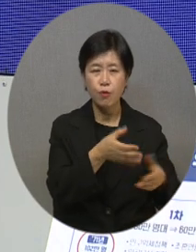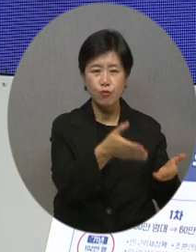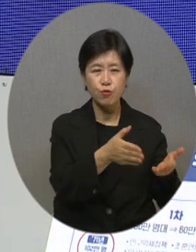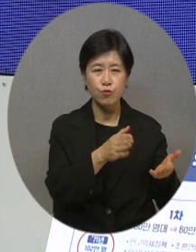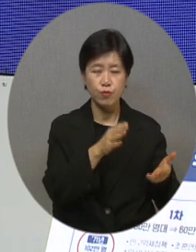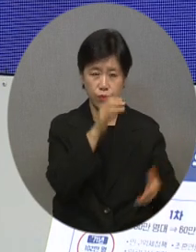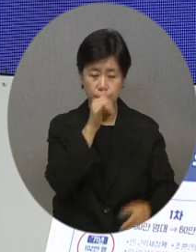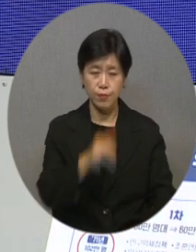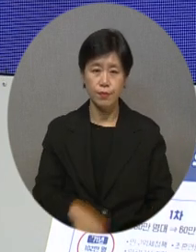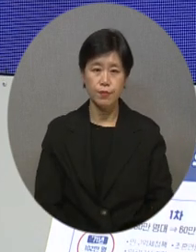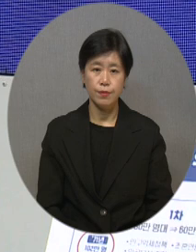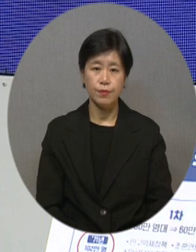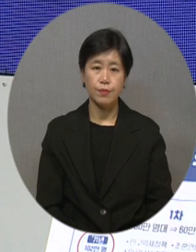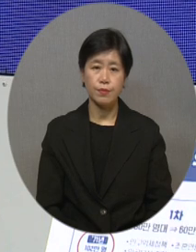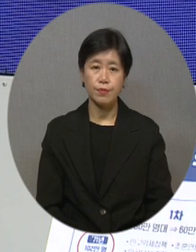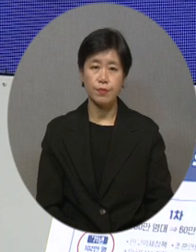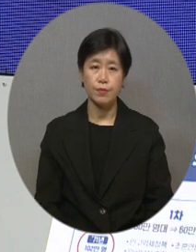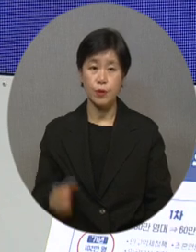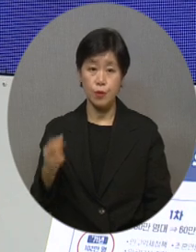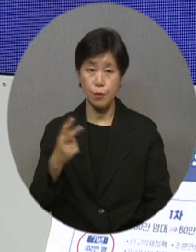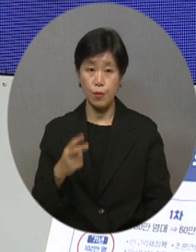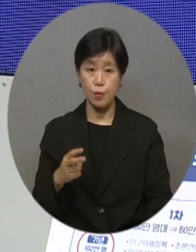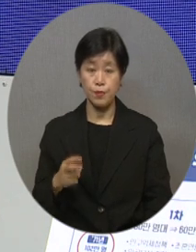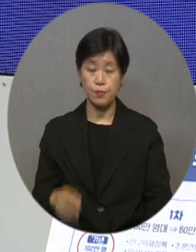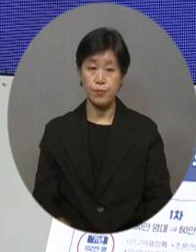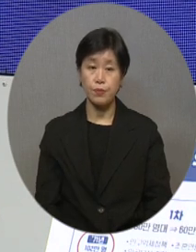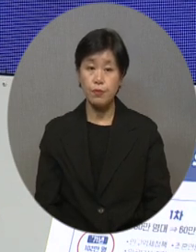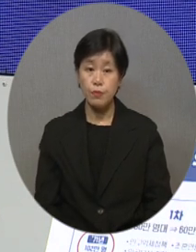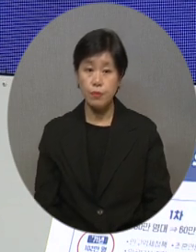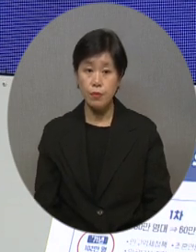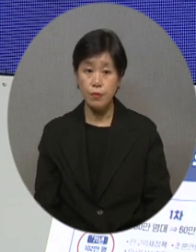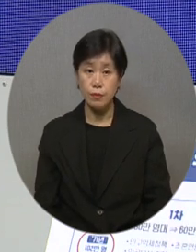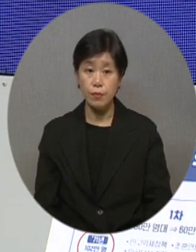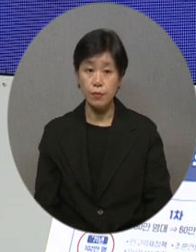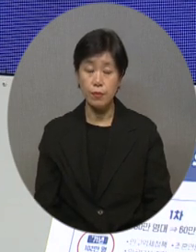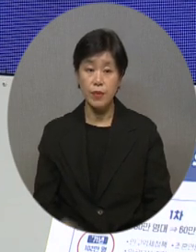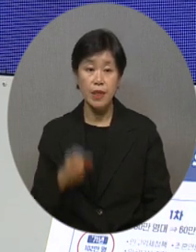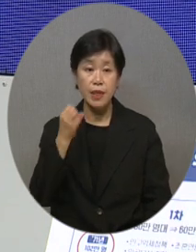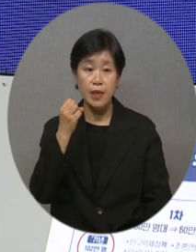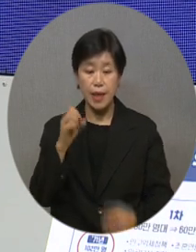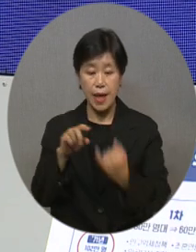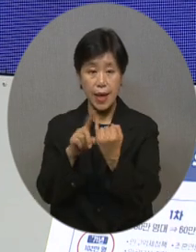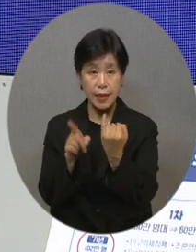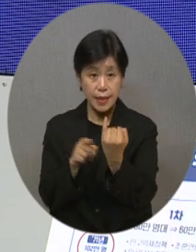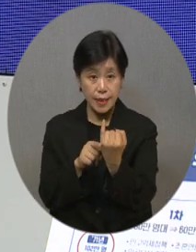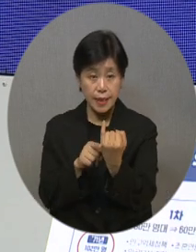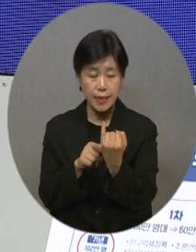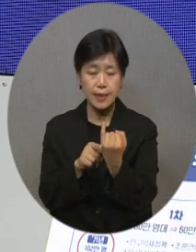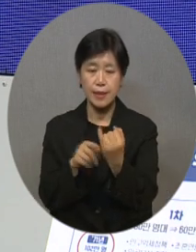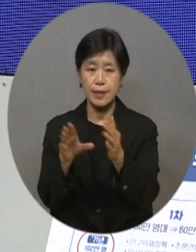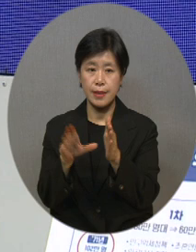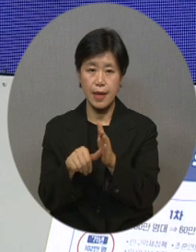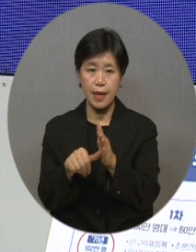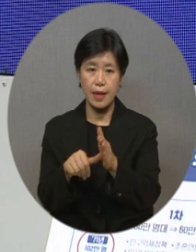임신 전 근로시간 단축 제도가 있습니다. 12주 전 위험하잖아요. 그때는 2시간을 땡길 수가 있게 돼